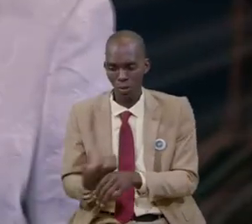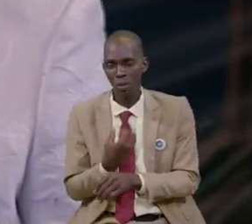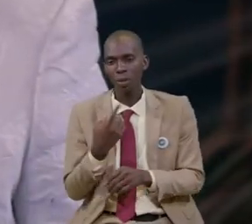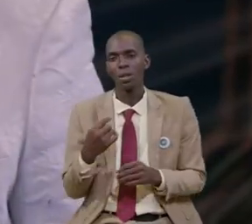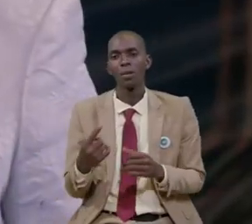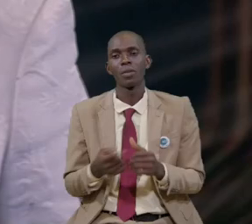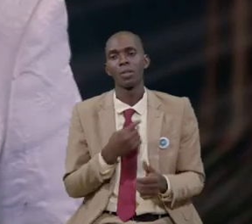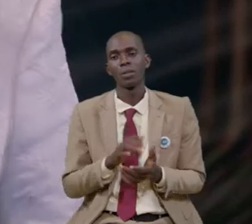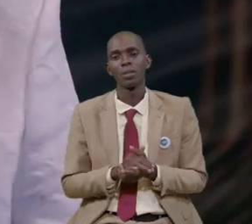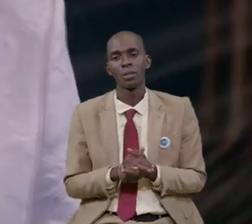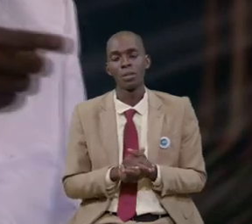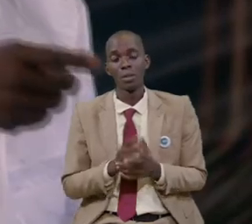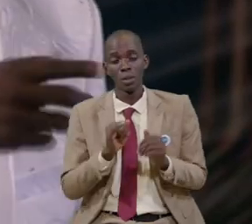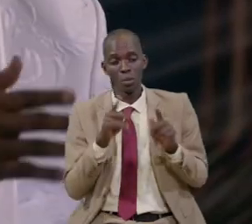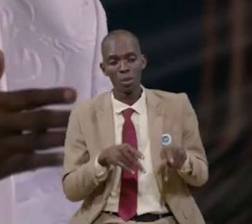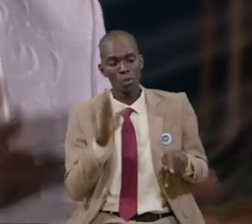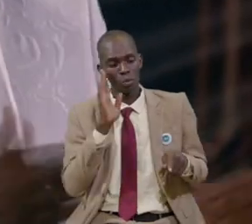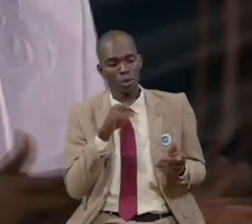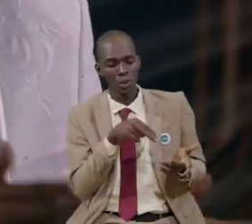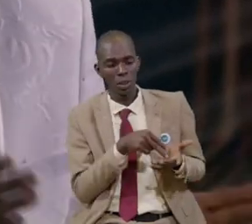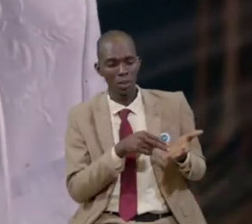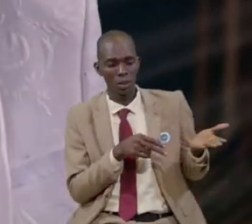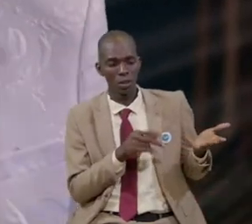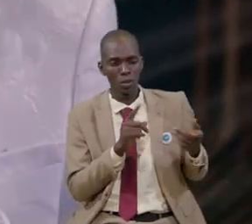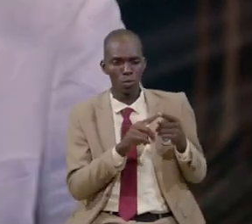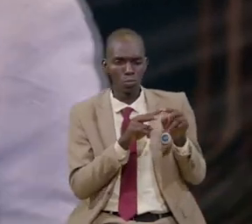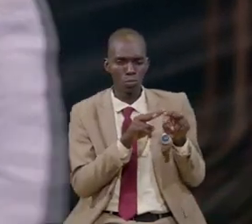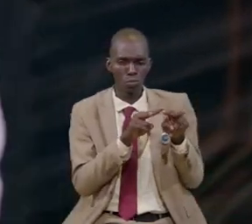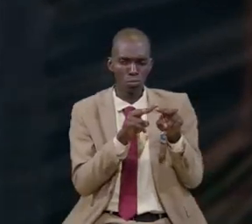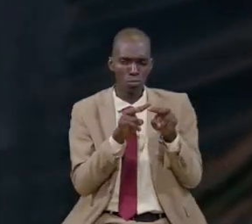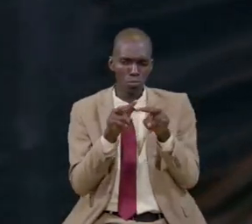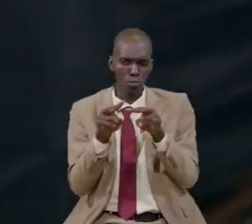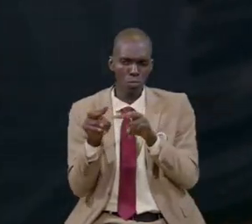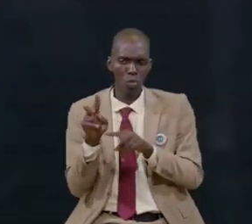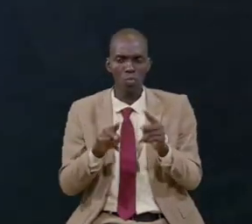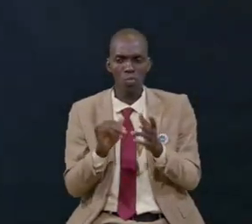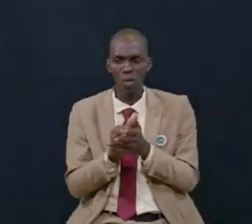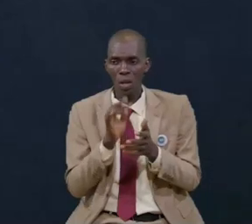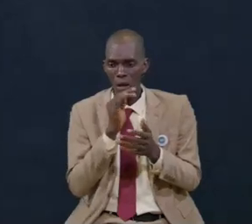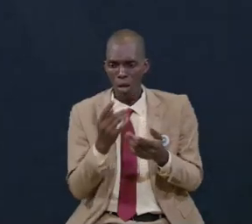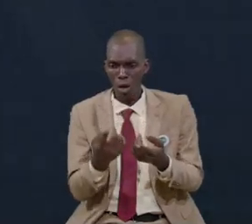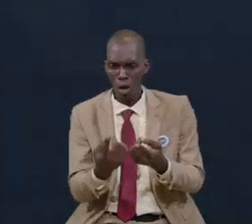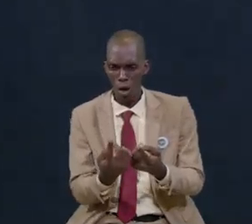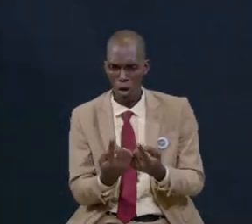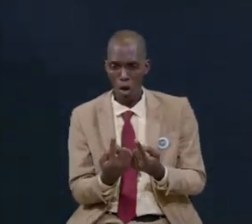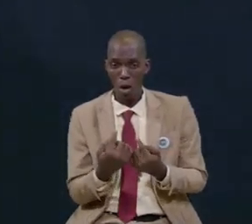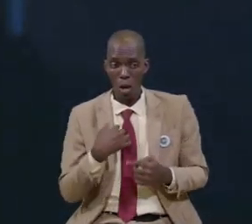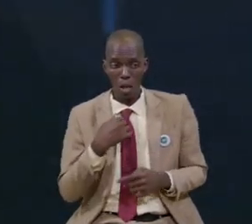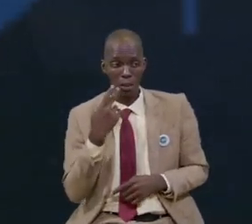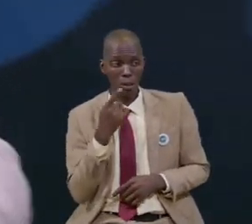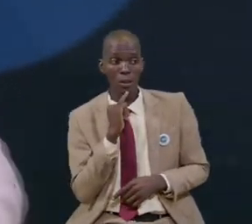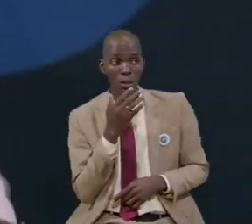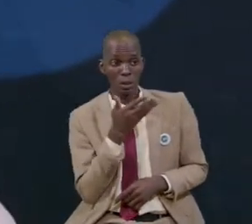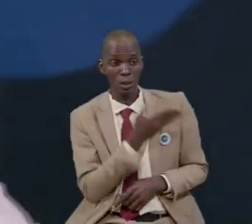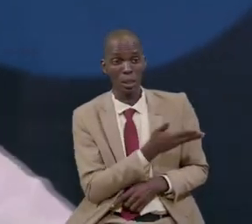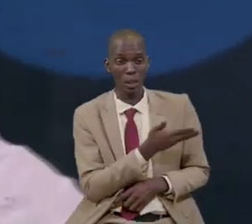la chose, il serait là. Et regarde les gens qui venaient d'arriver, je le vois là-bas, et